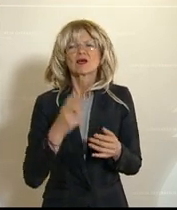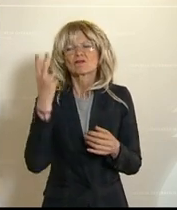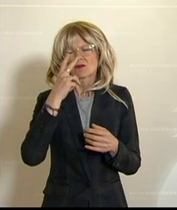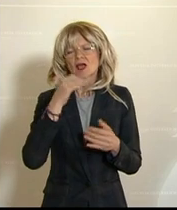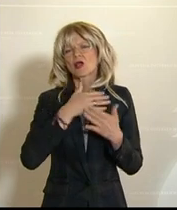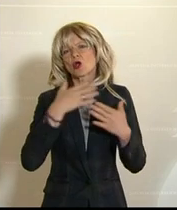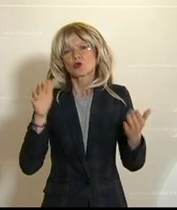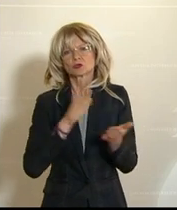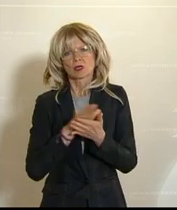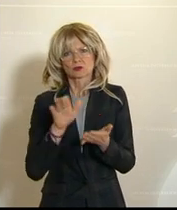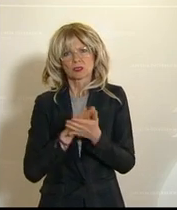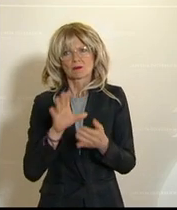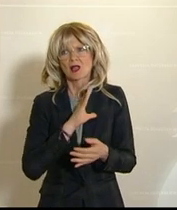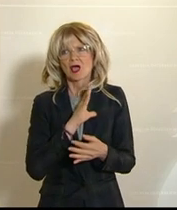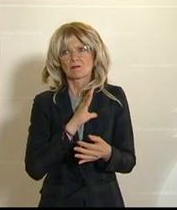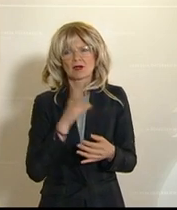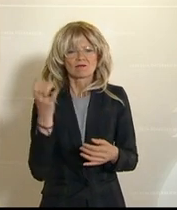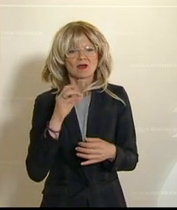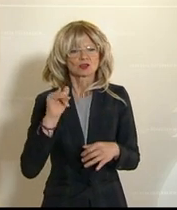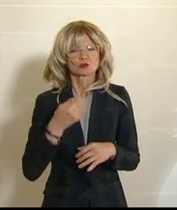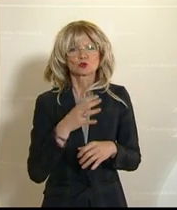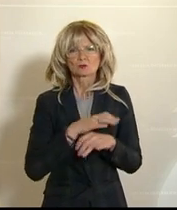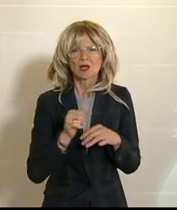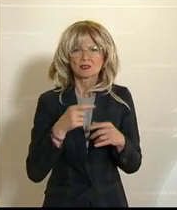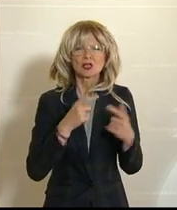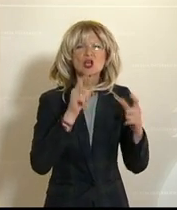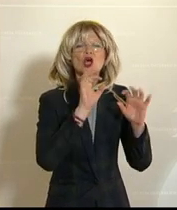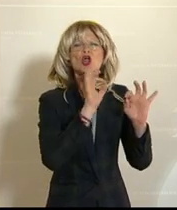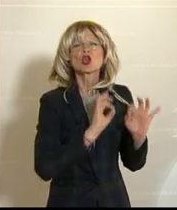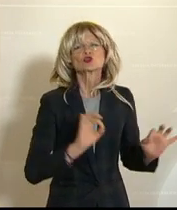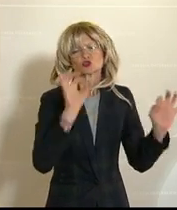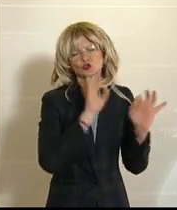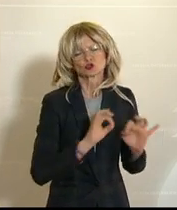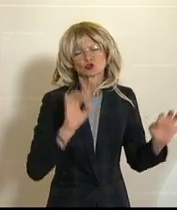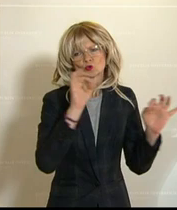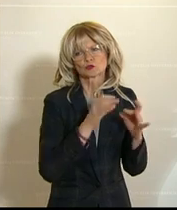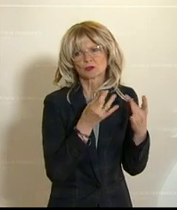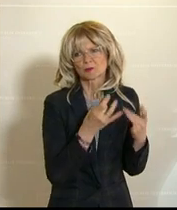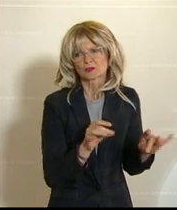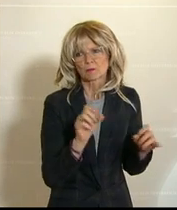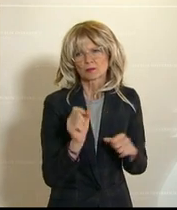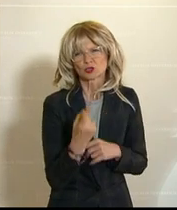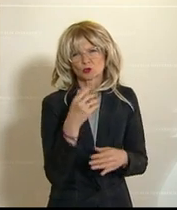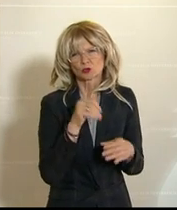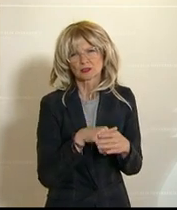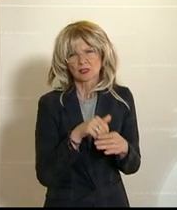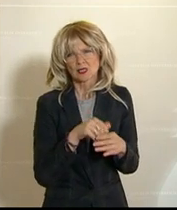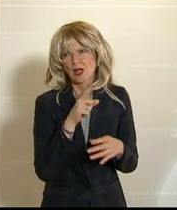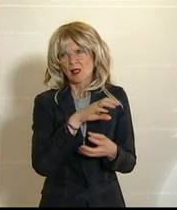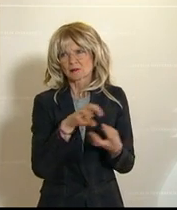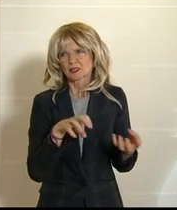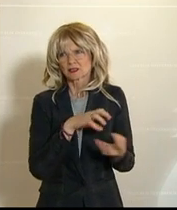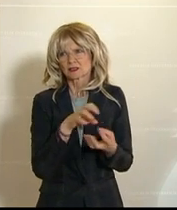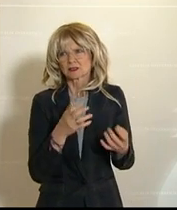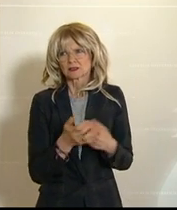werden müssen, das ist sicher das Thema der Luxuspensionen. Gerade in dieser Krise wird man das wieder angreifen,